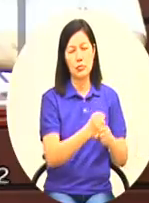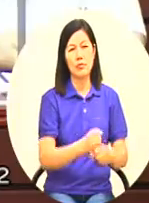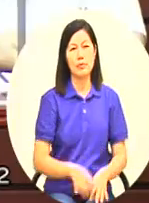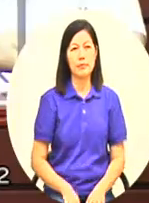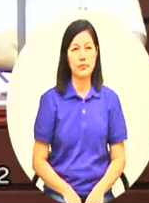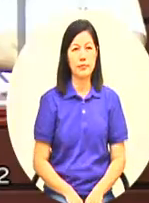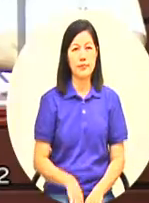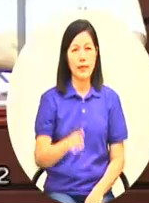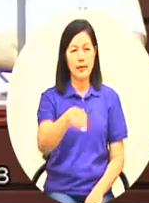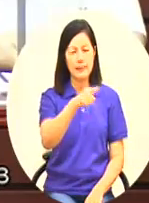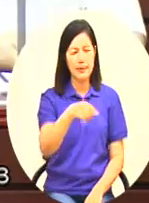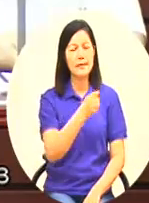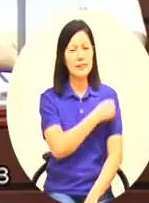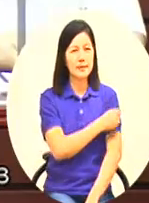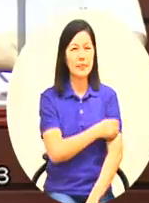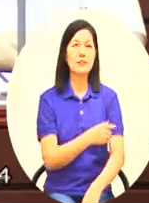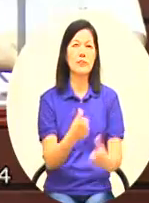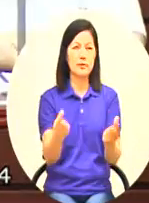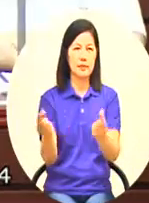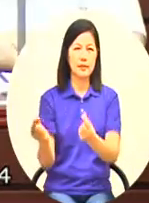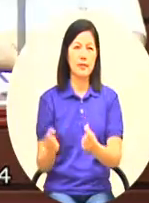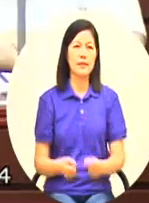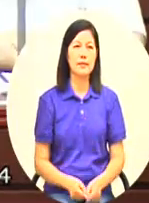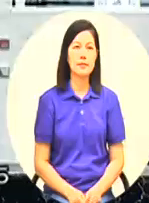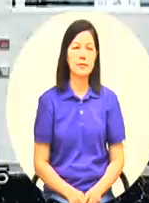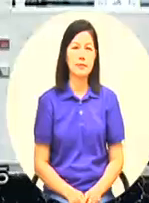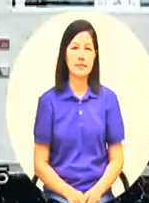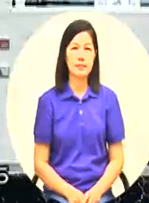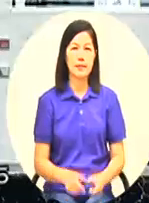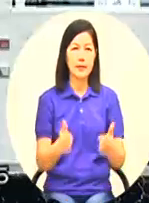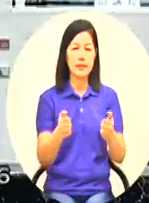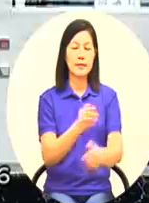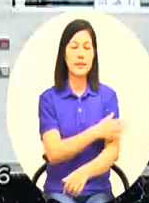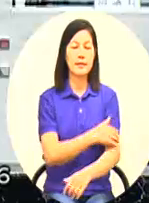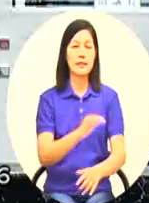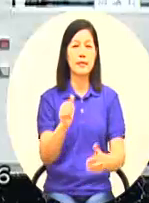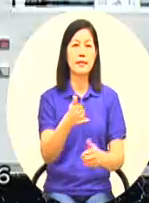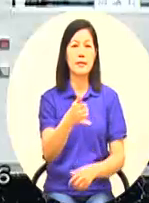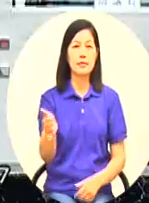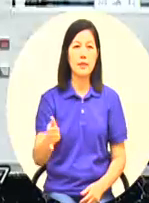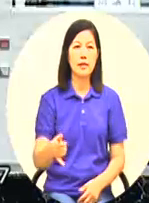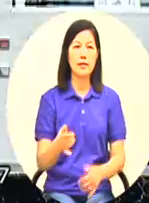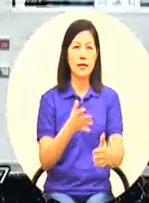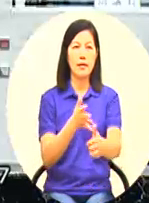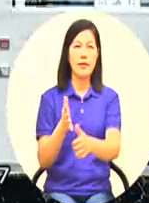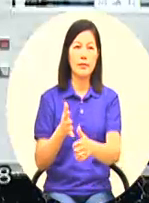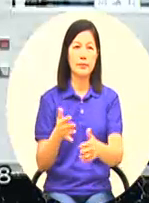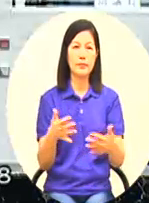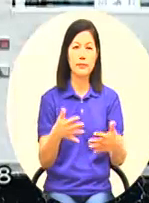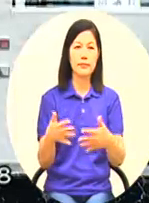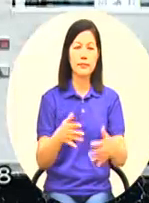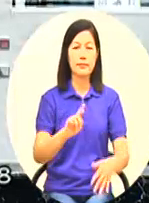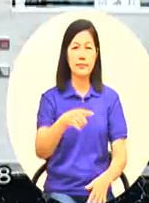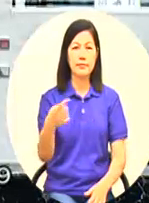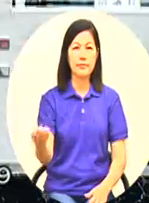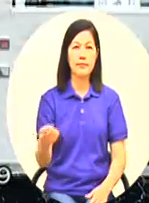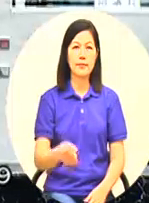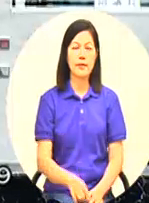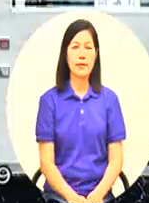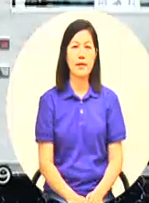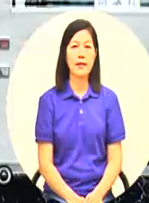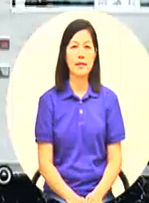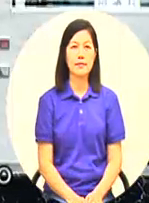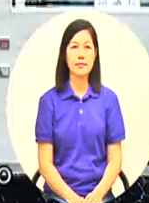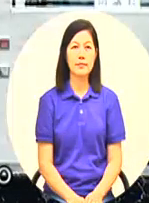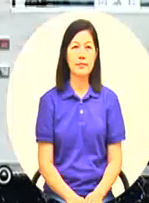知道大家都很辛苦啊。 好，谢谢我们陈立真陈议员的质询哈。那下一位